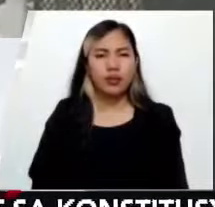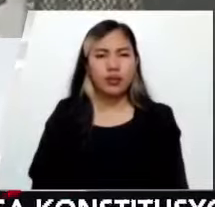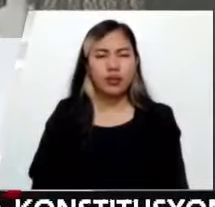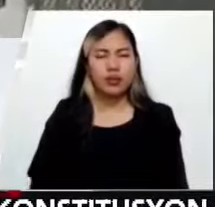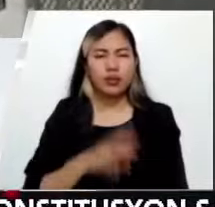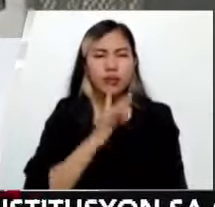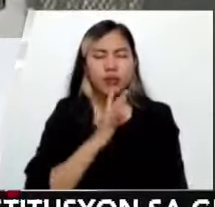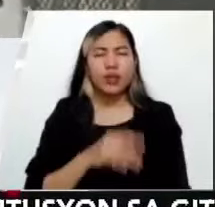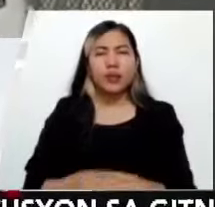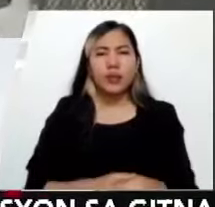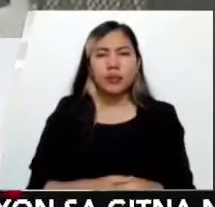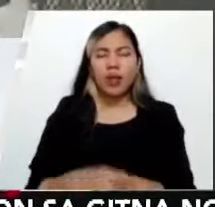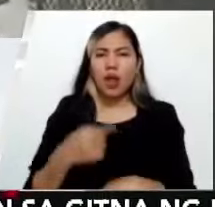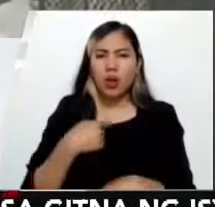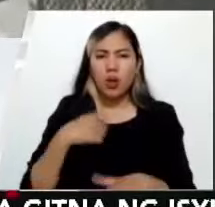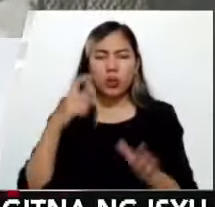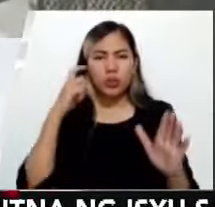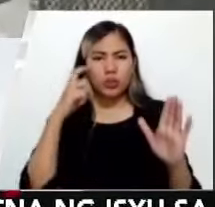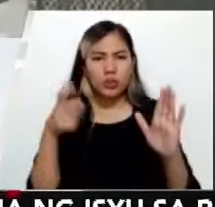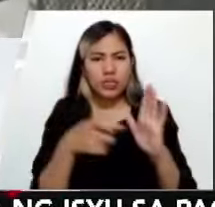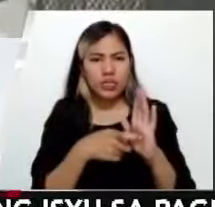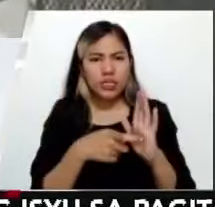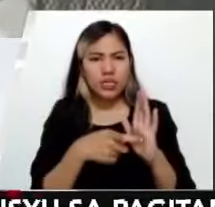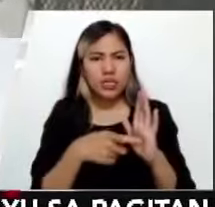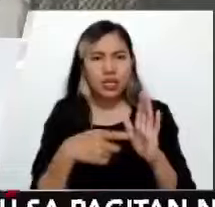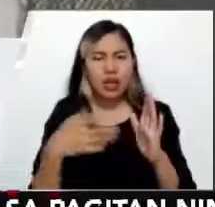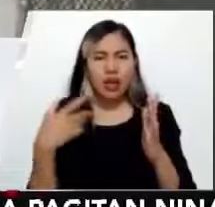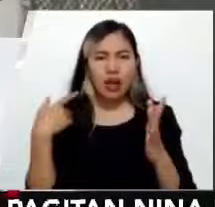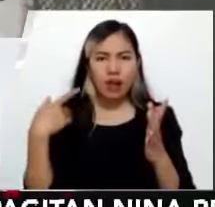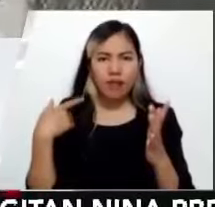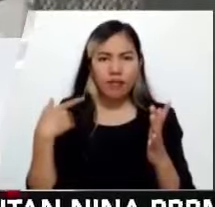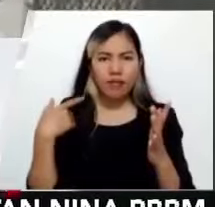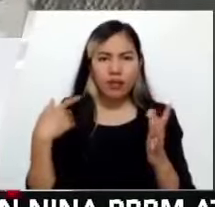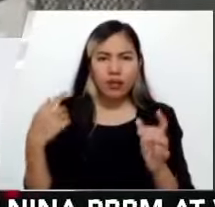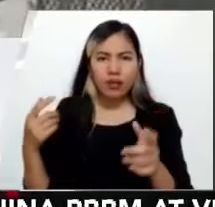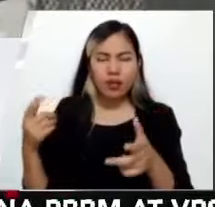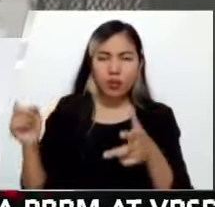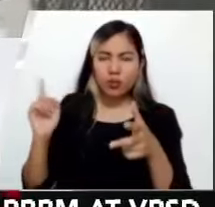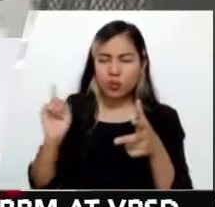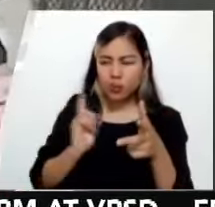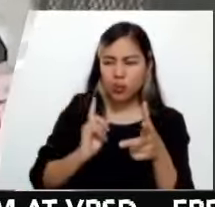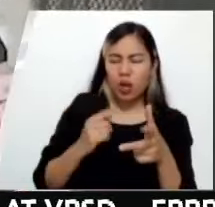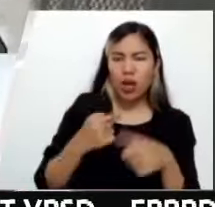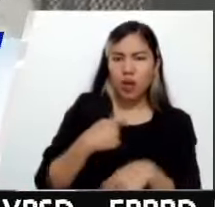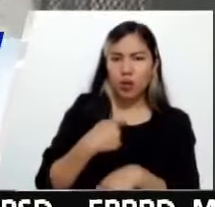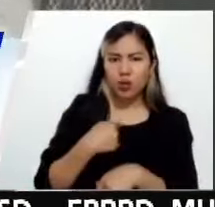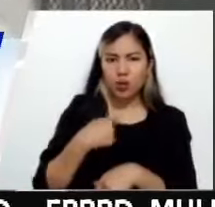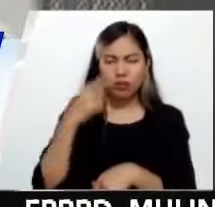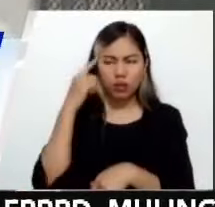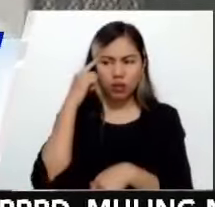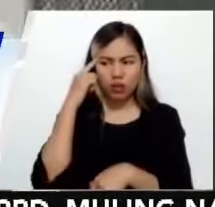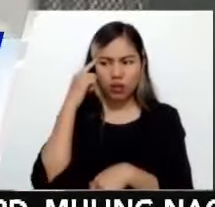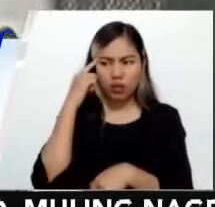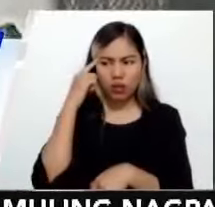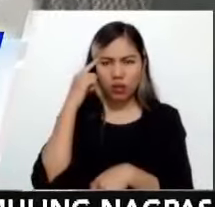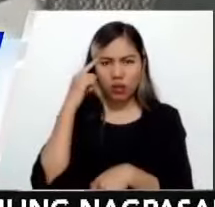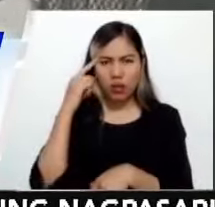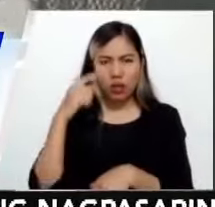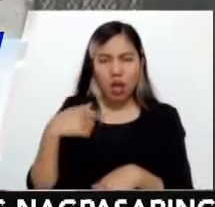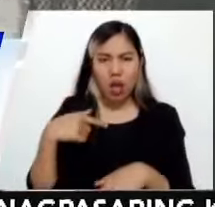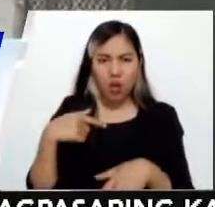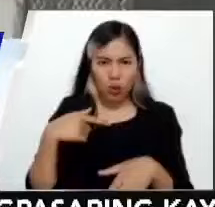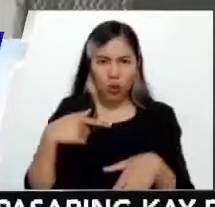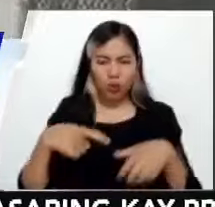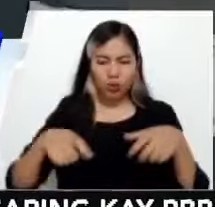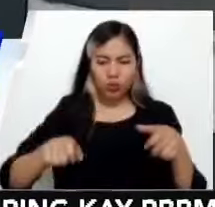ko, may akma siyang pumunuti sa kanyang tagilira. Doon na po ako nag dalawang isip na kunin ang aking susi at tumakbo. At doon na po kami